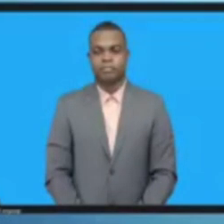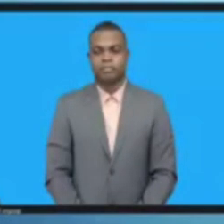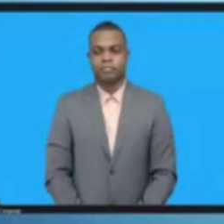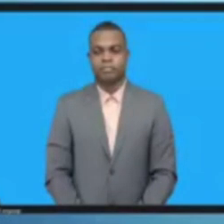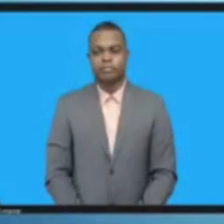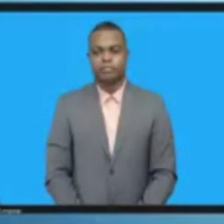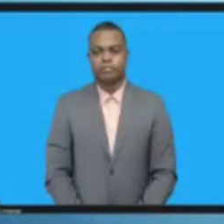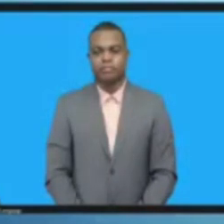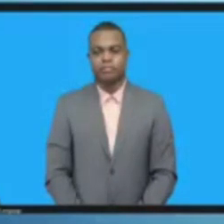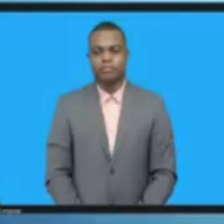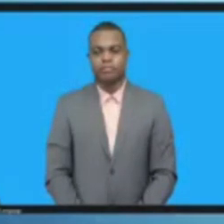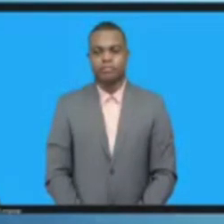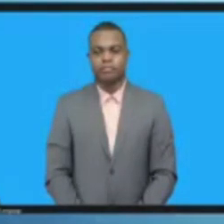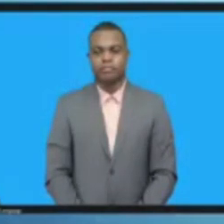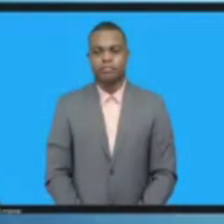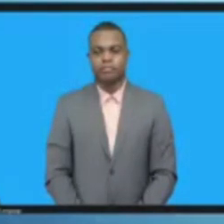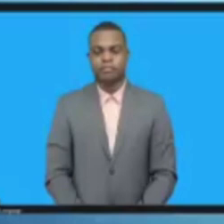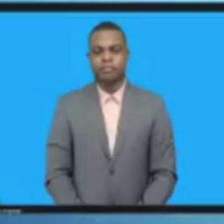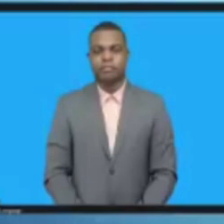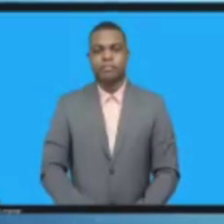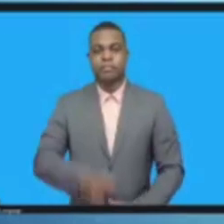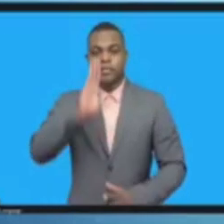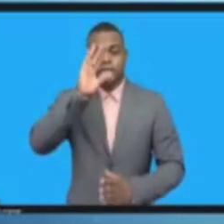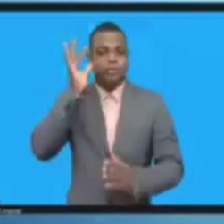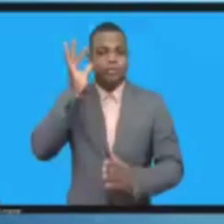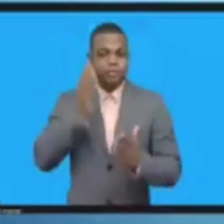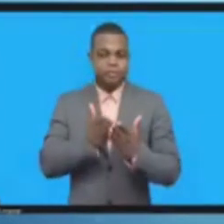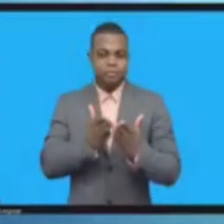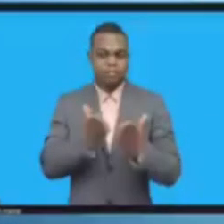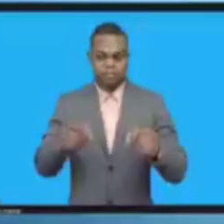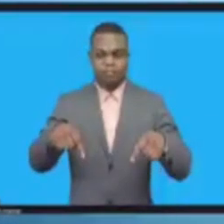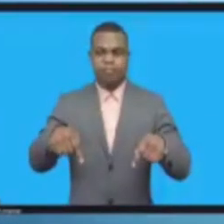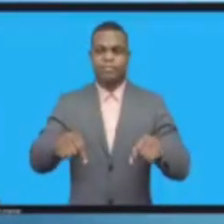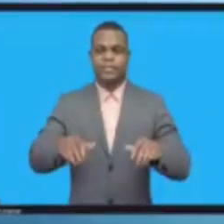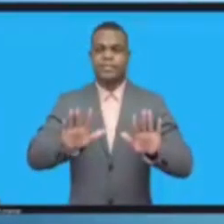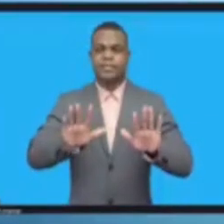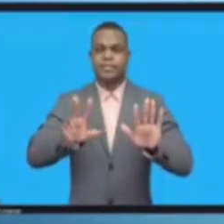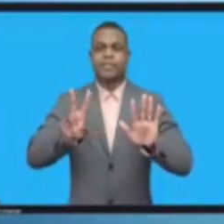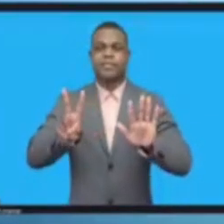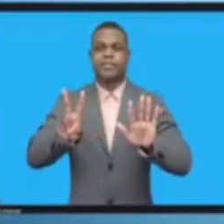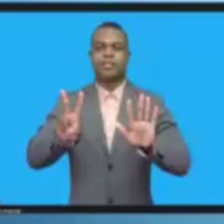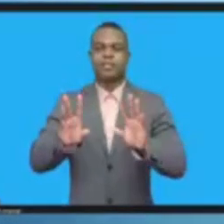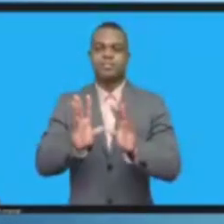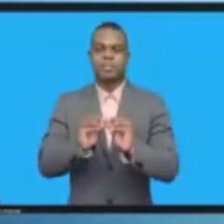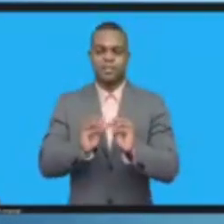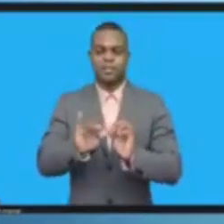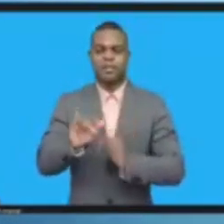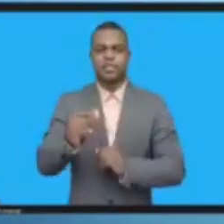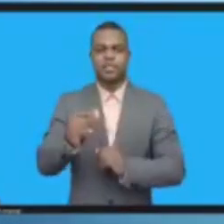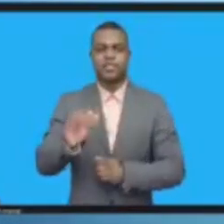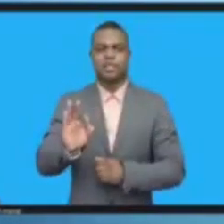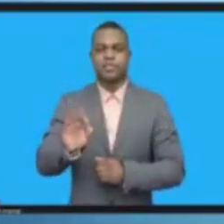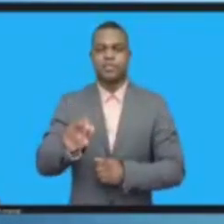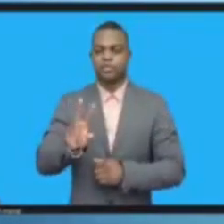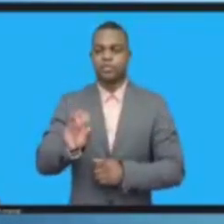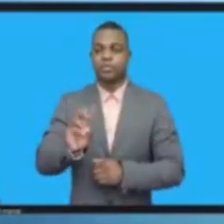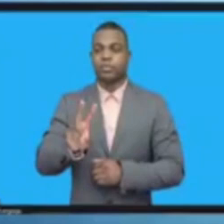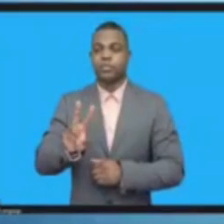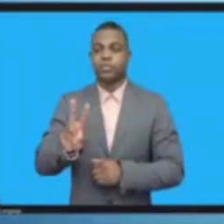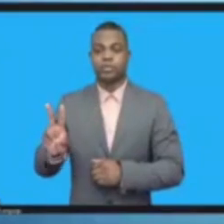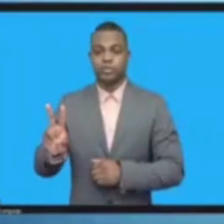Mesdames et messieurs, la 17e édition du FGI a